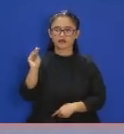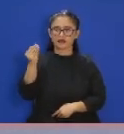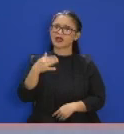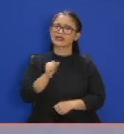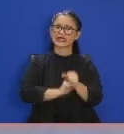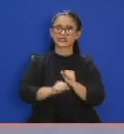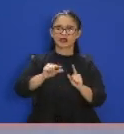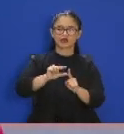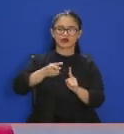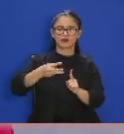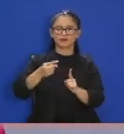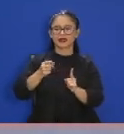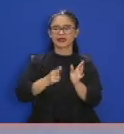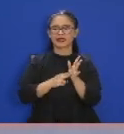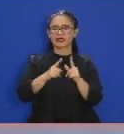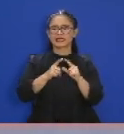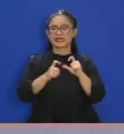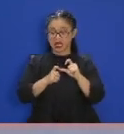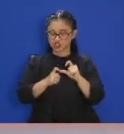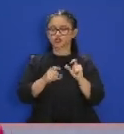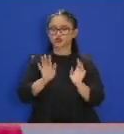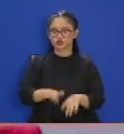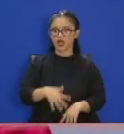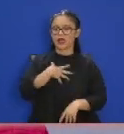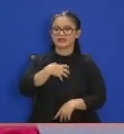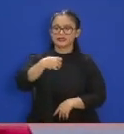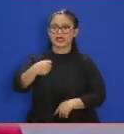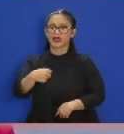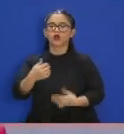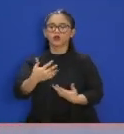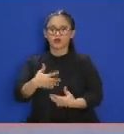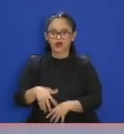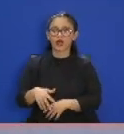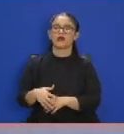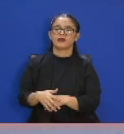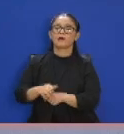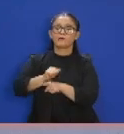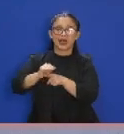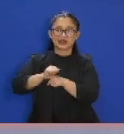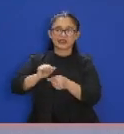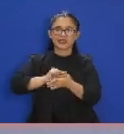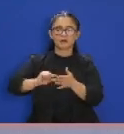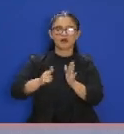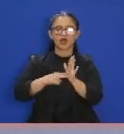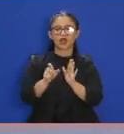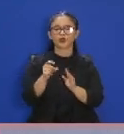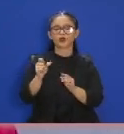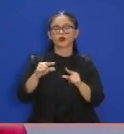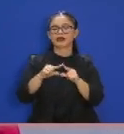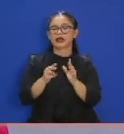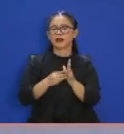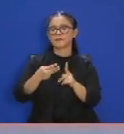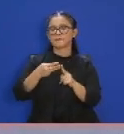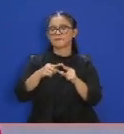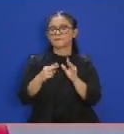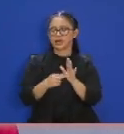Pernas. Terus ya itu habis itu disuruh pelatih Mas Nur Rahman itu ke Solo.